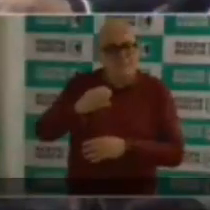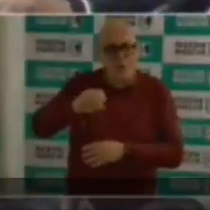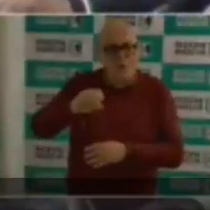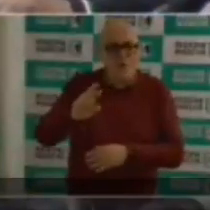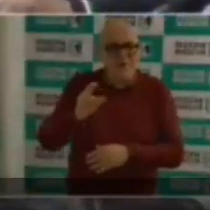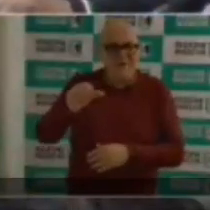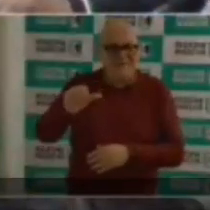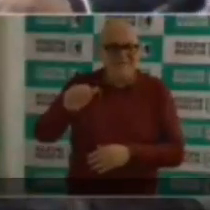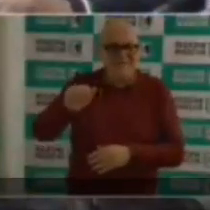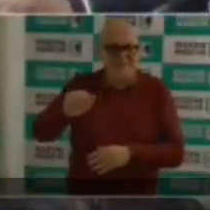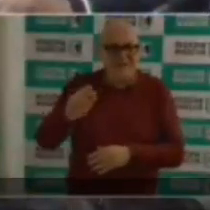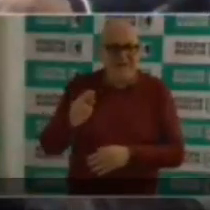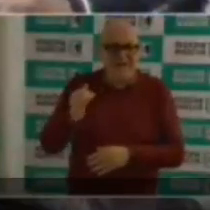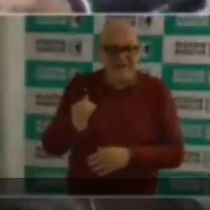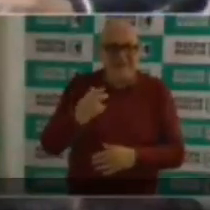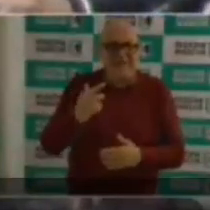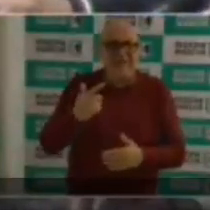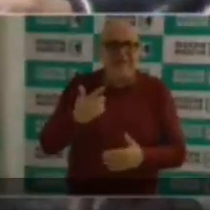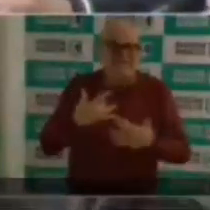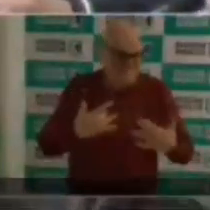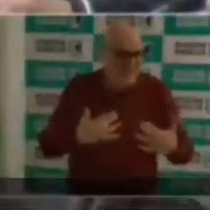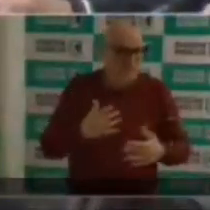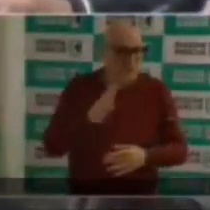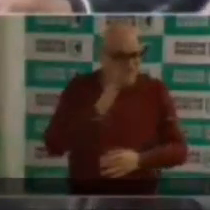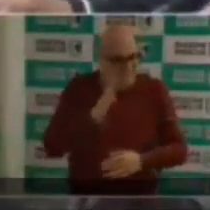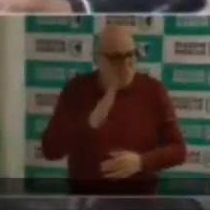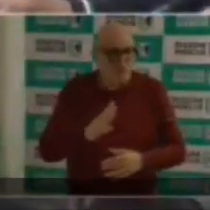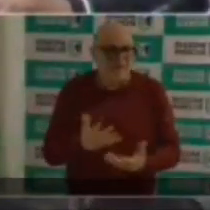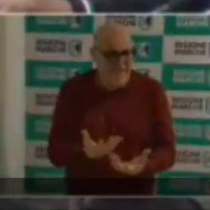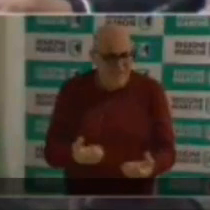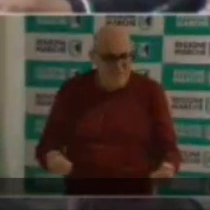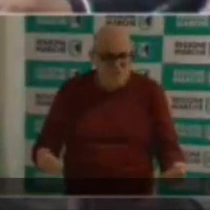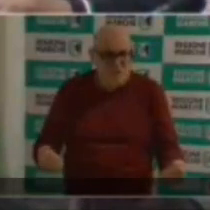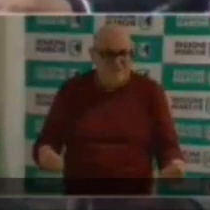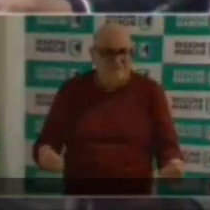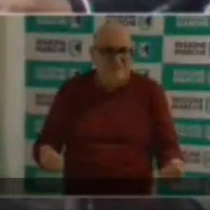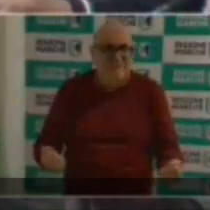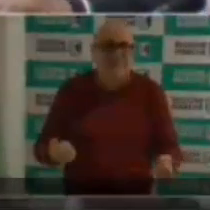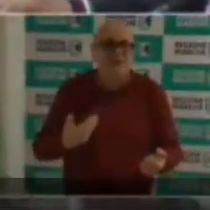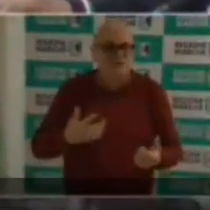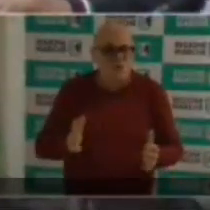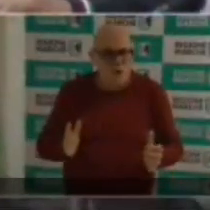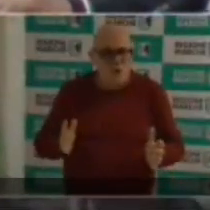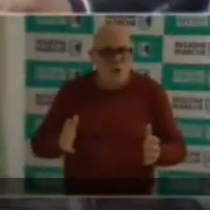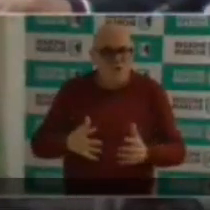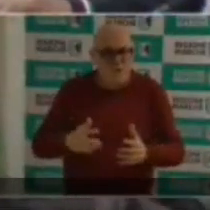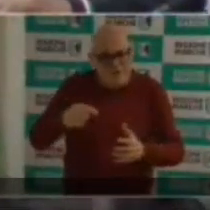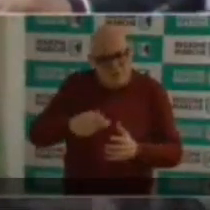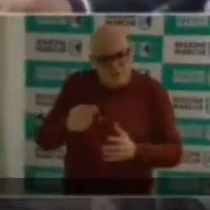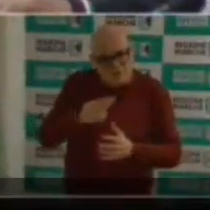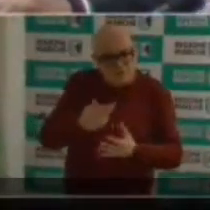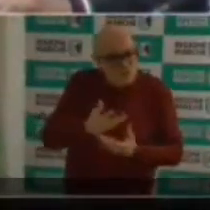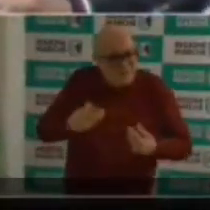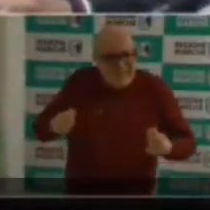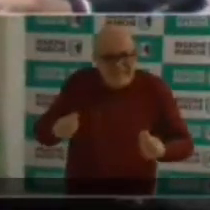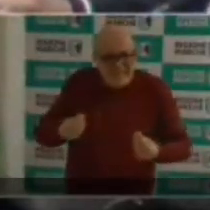l'attenzione e per l'efficienza, sono stati coinvolti veramente tanti soggetti in questo caso. sono